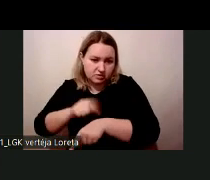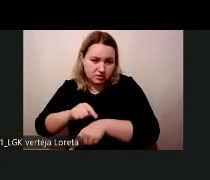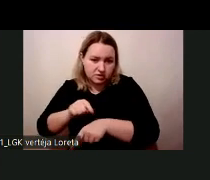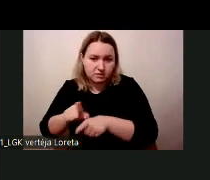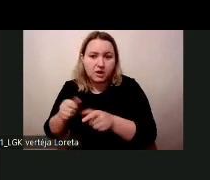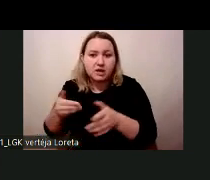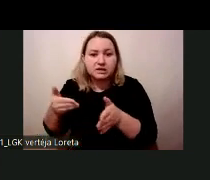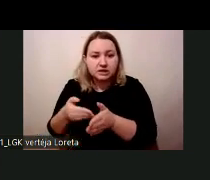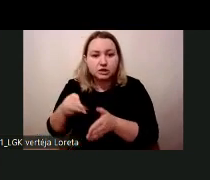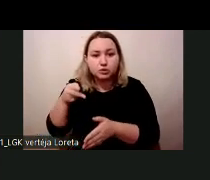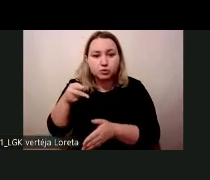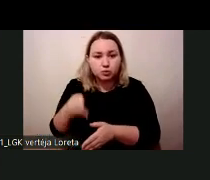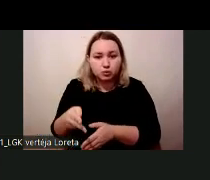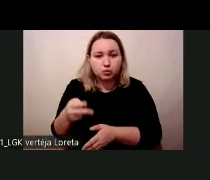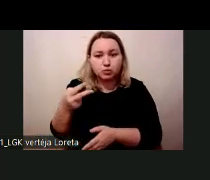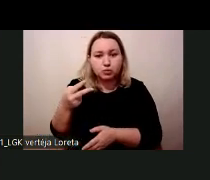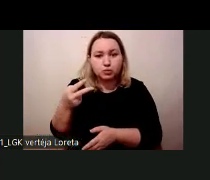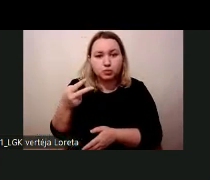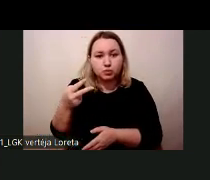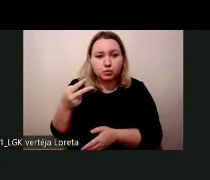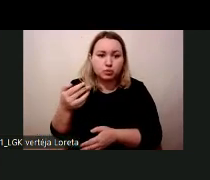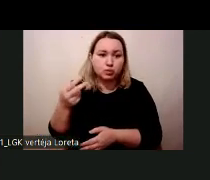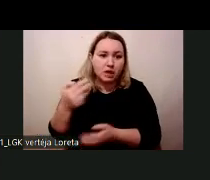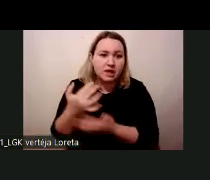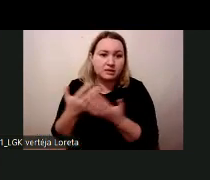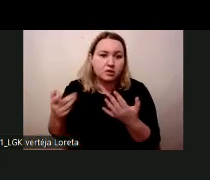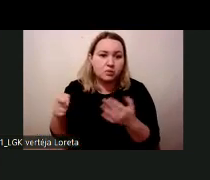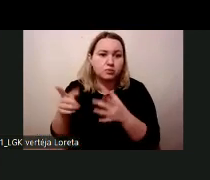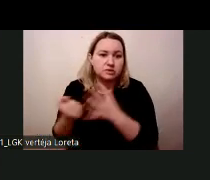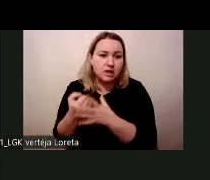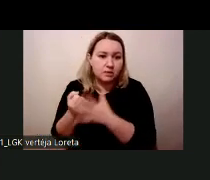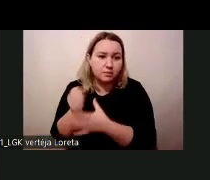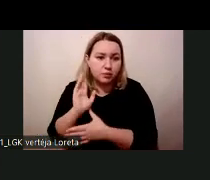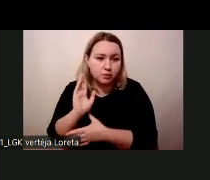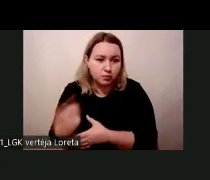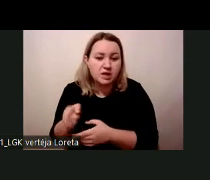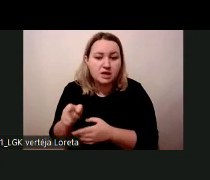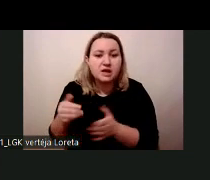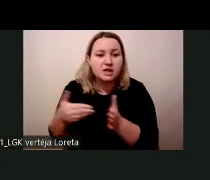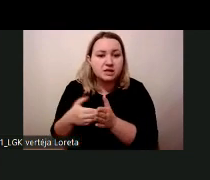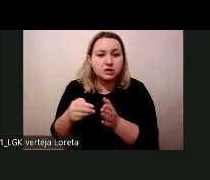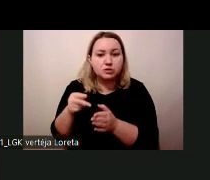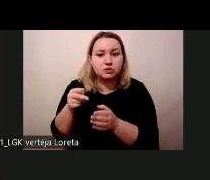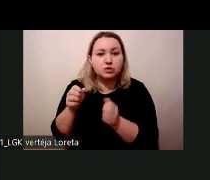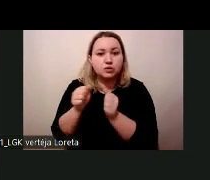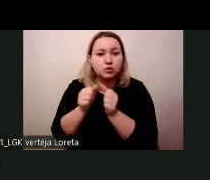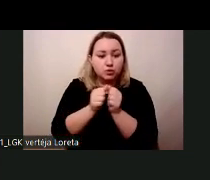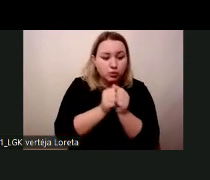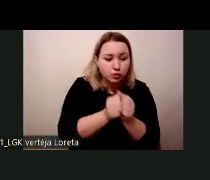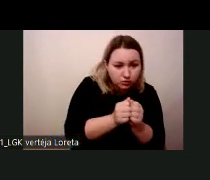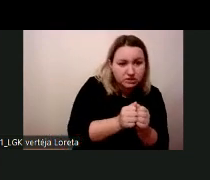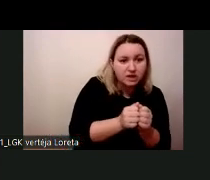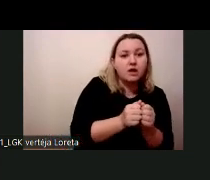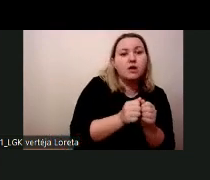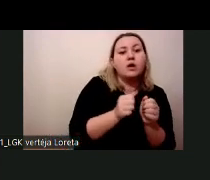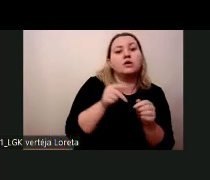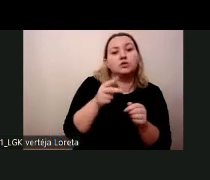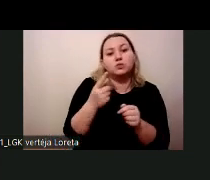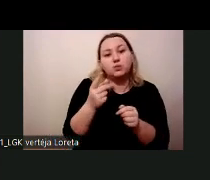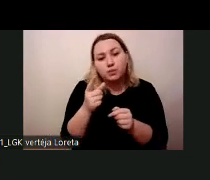20-tų dalykų jau turėtumėme pasiekti tuos dalykus, iki rugsėjo 20-os tokius pasiekėme, o iki 21-ų